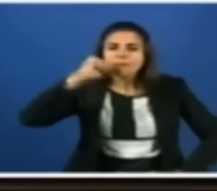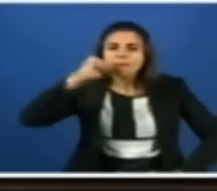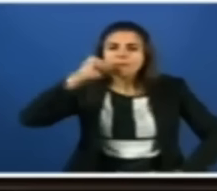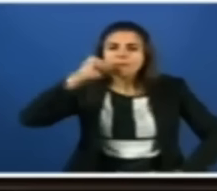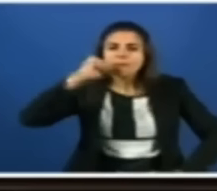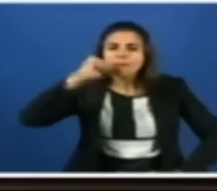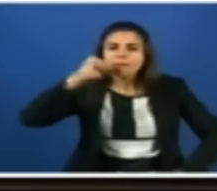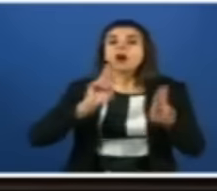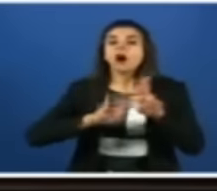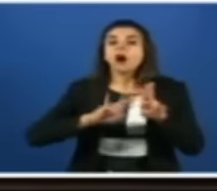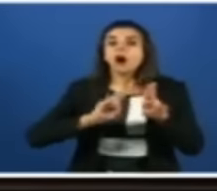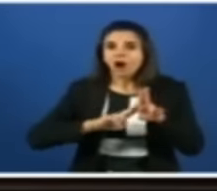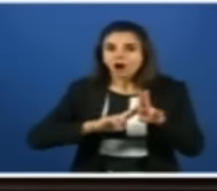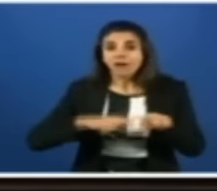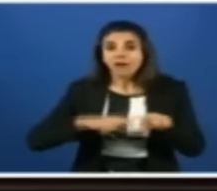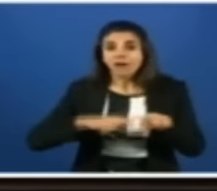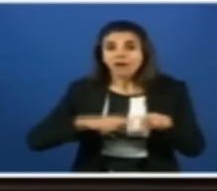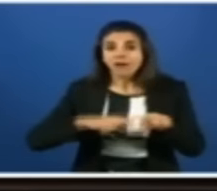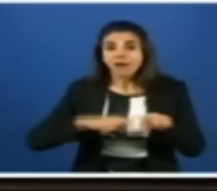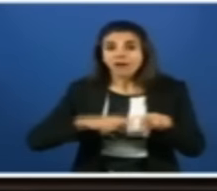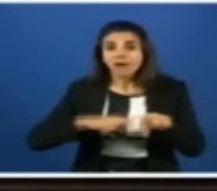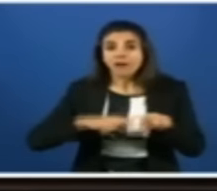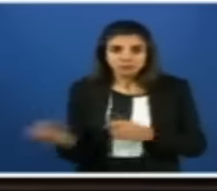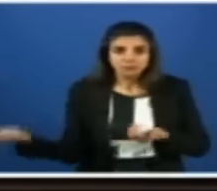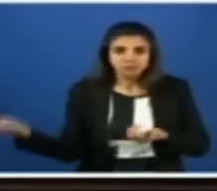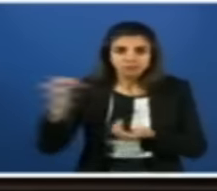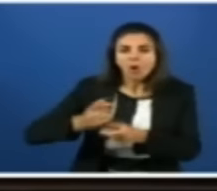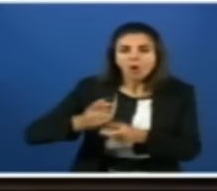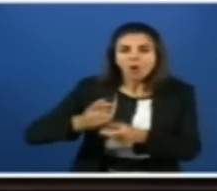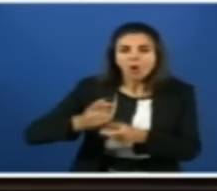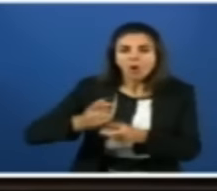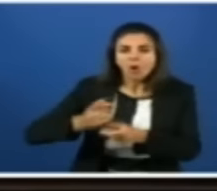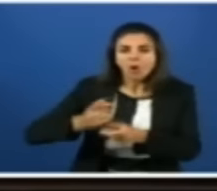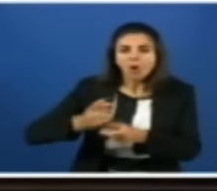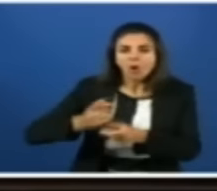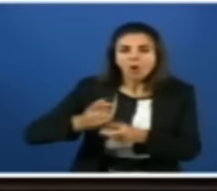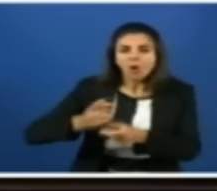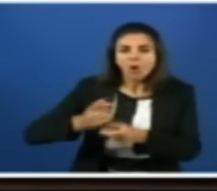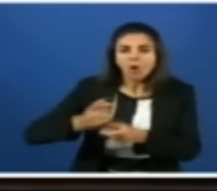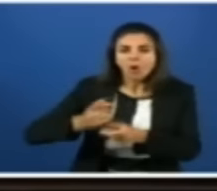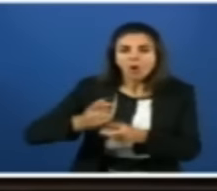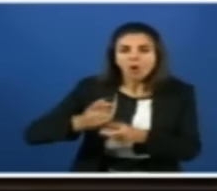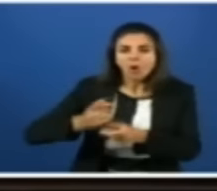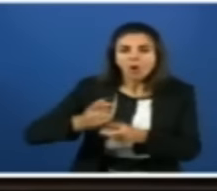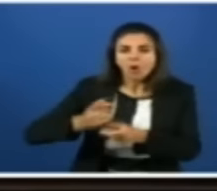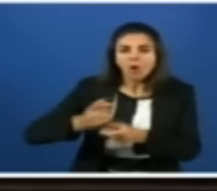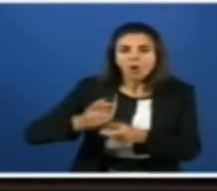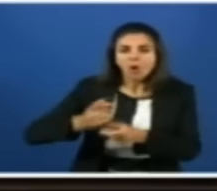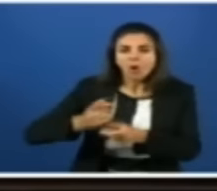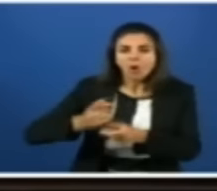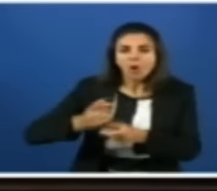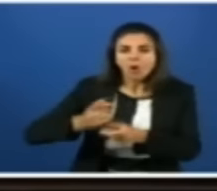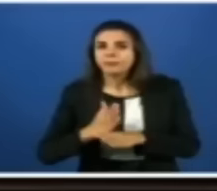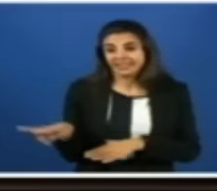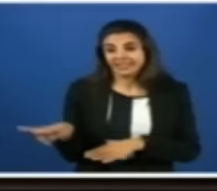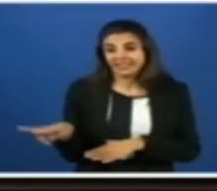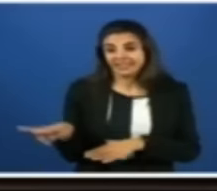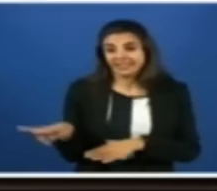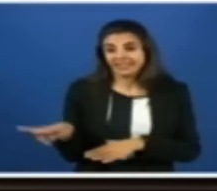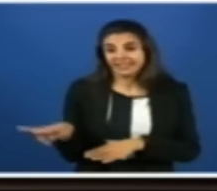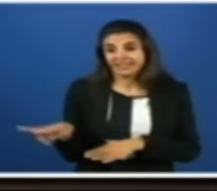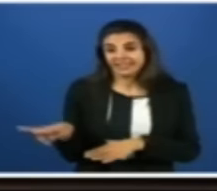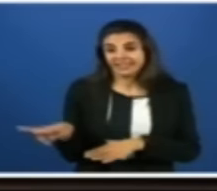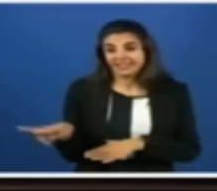PKK ile FETÖ ortak hareket ettiler. Çünkü ikisi de